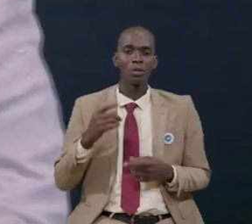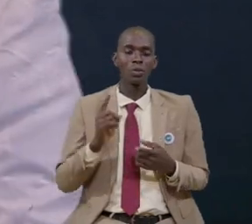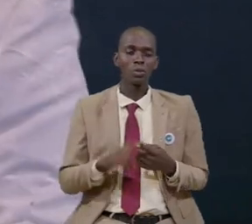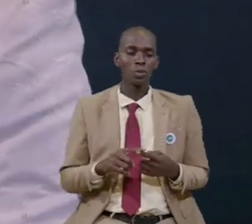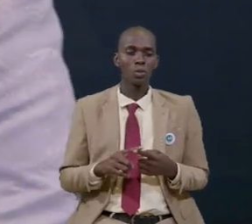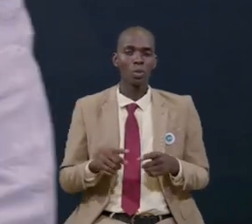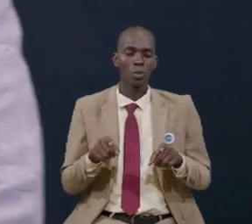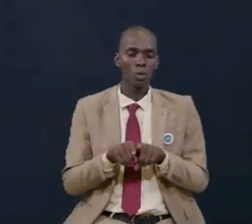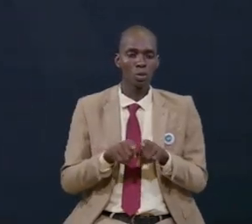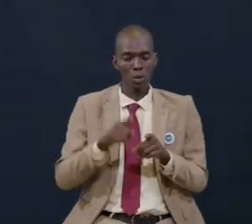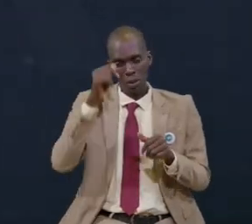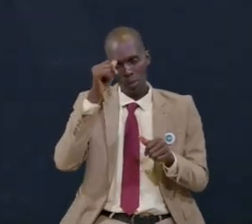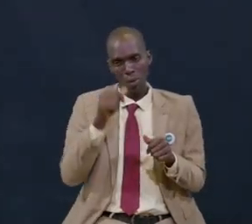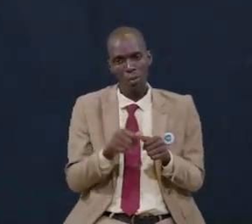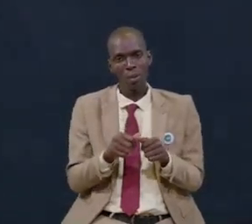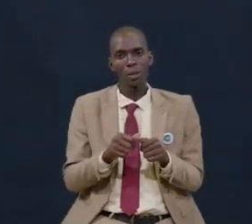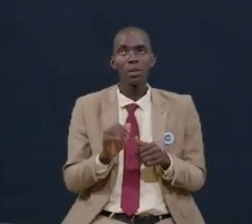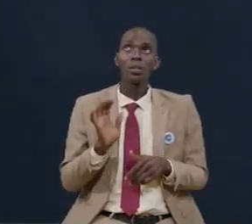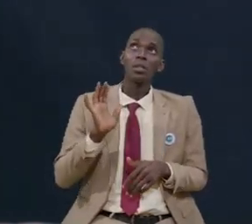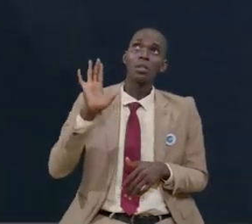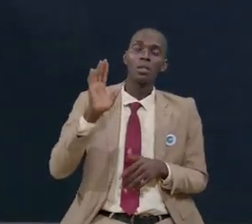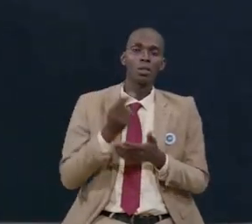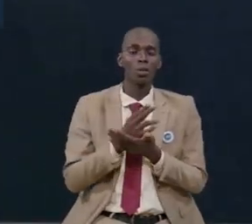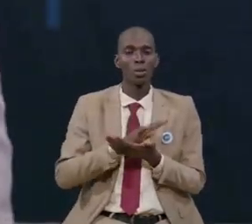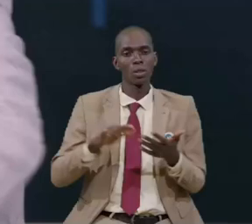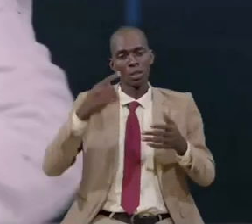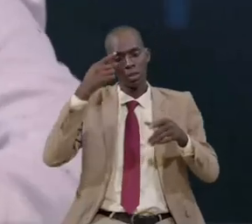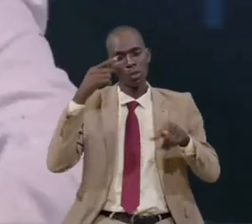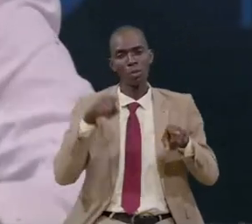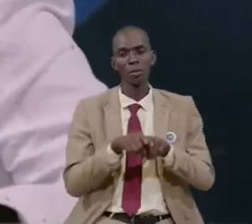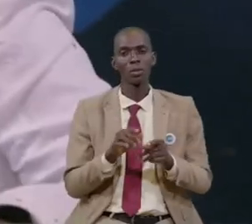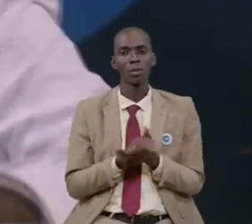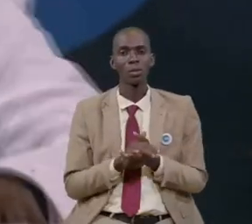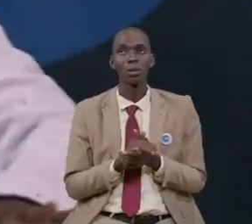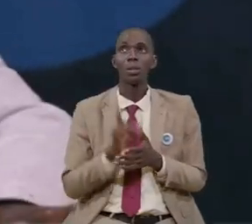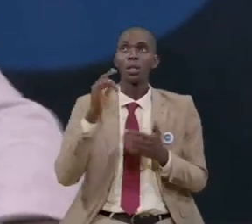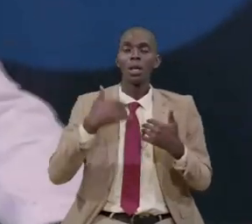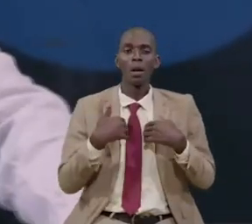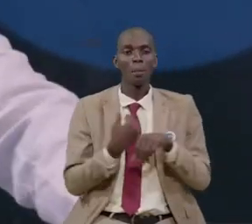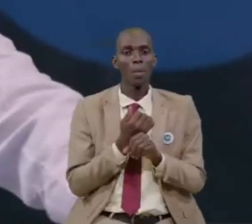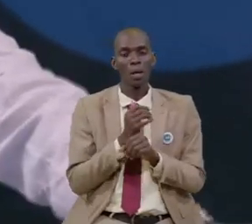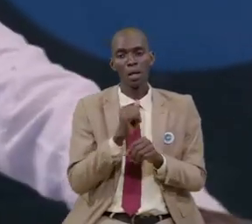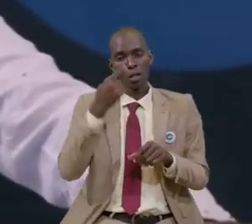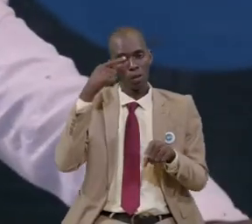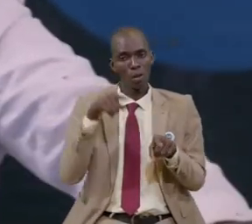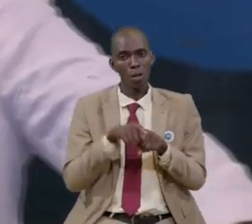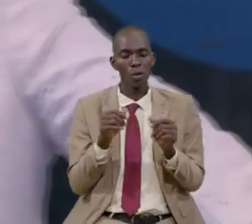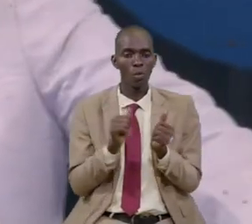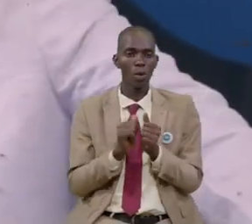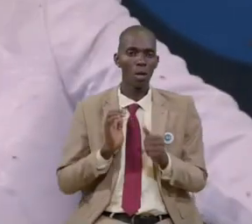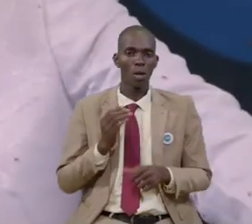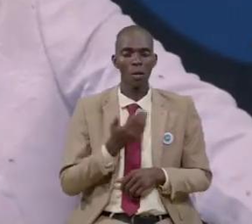se souvient de sa sainte alliance. Il a fait alliance avec nos